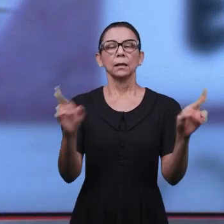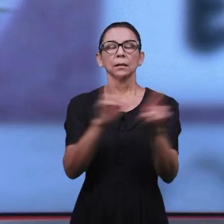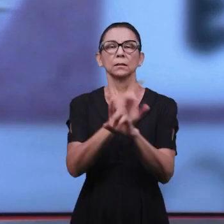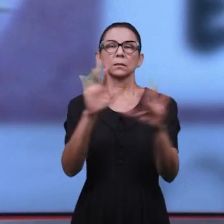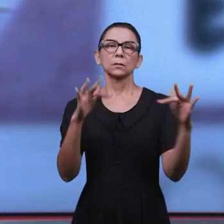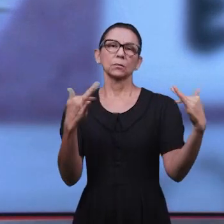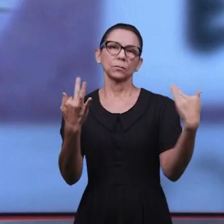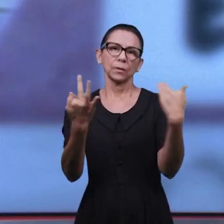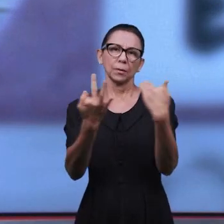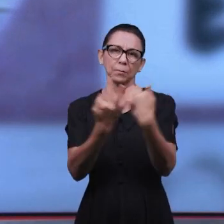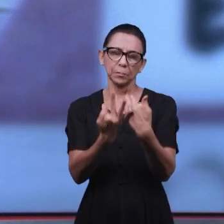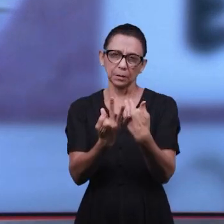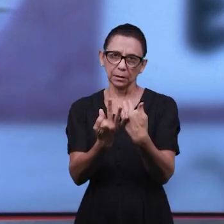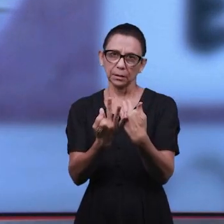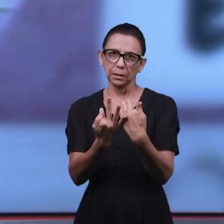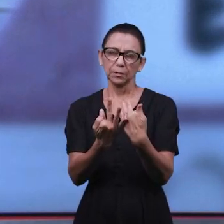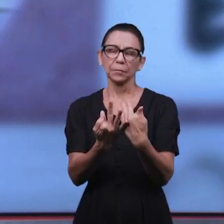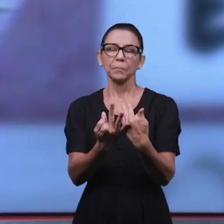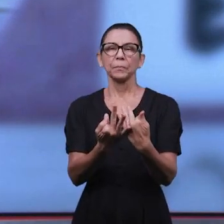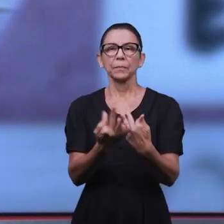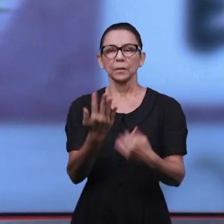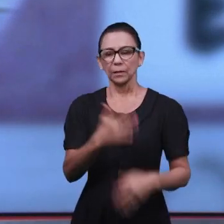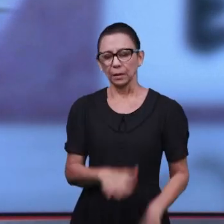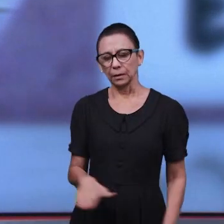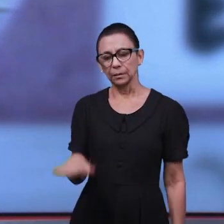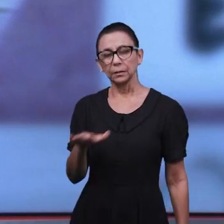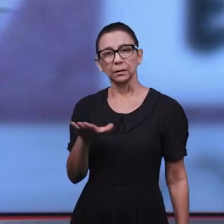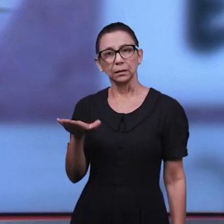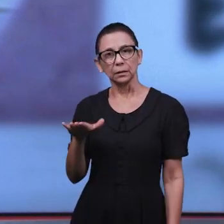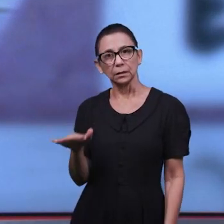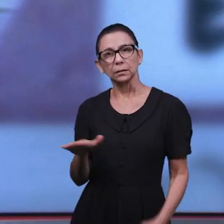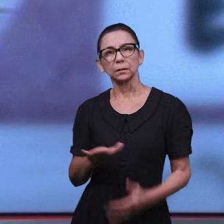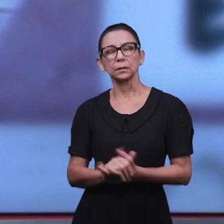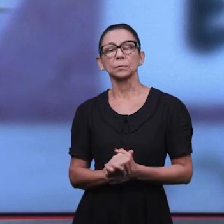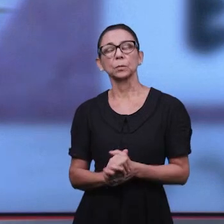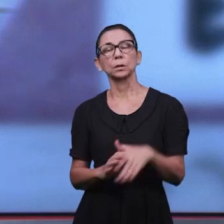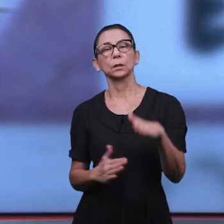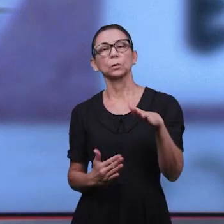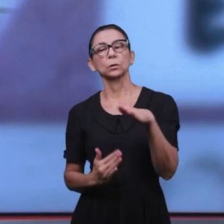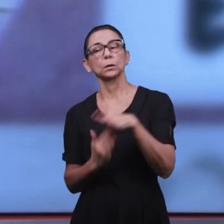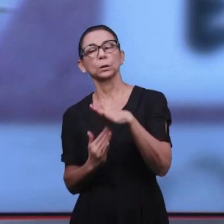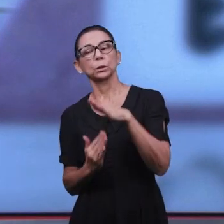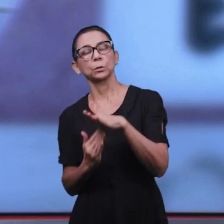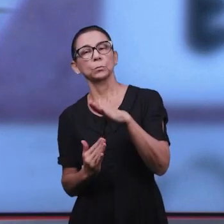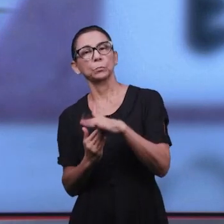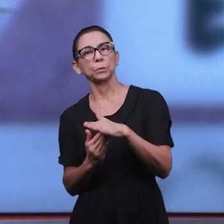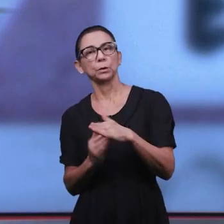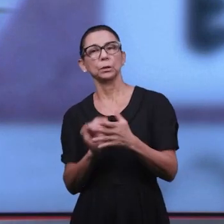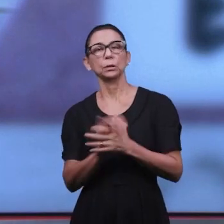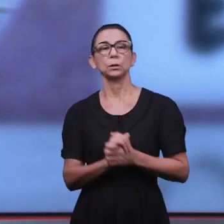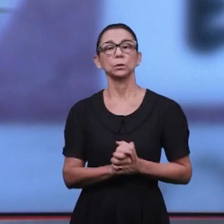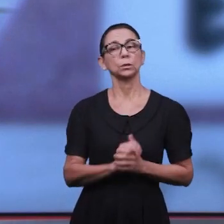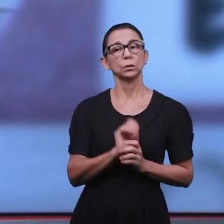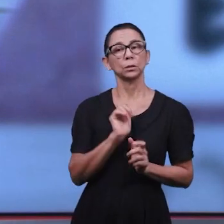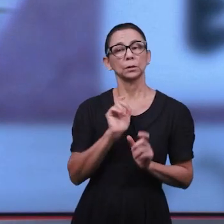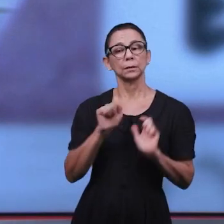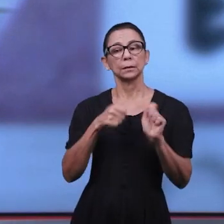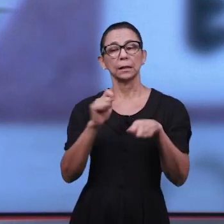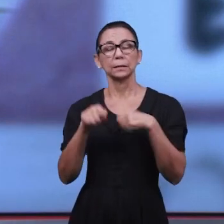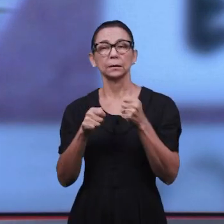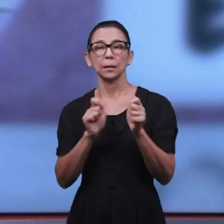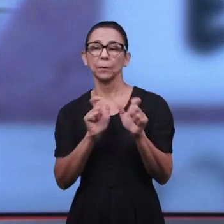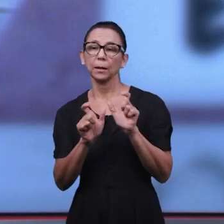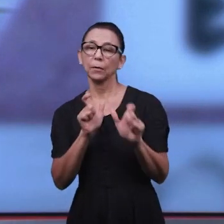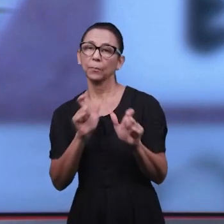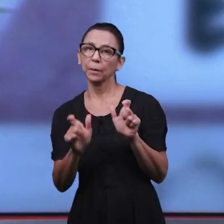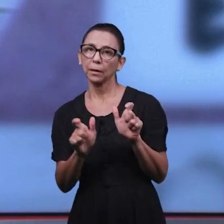de la famille dans la formation du caractère humain, si bien comme l'établissement des